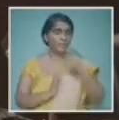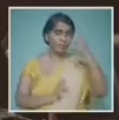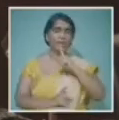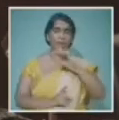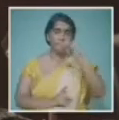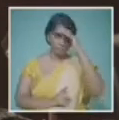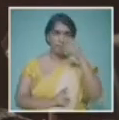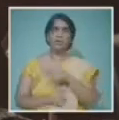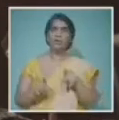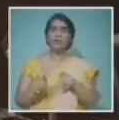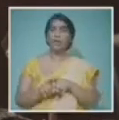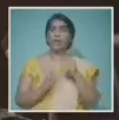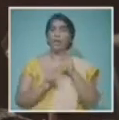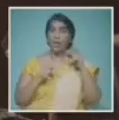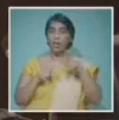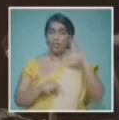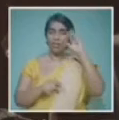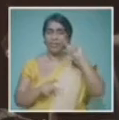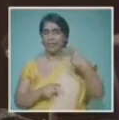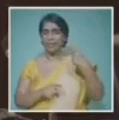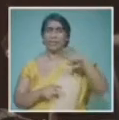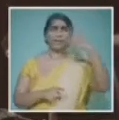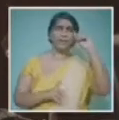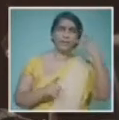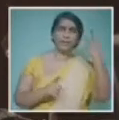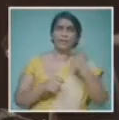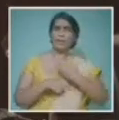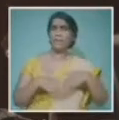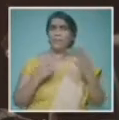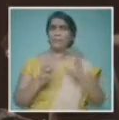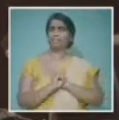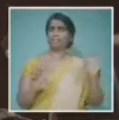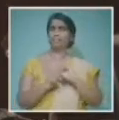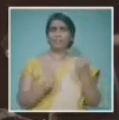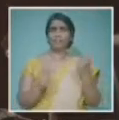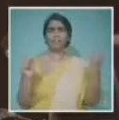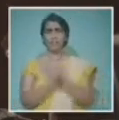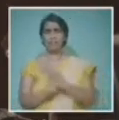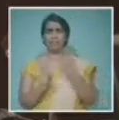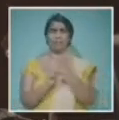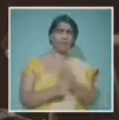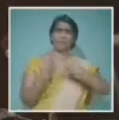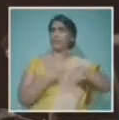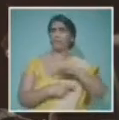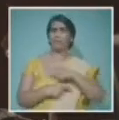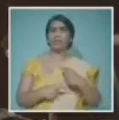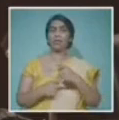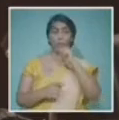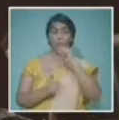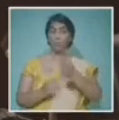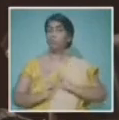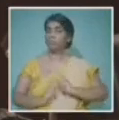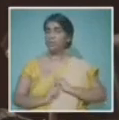තනායකතුමනි අමාත්‍ය දුර අද රැය එකක් එනවා හෙට රැය එකක් එනවා තව ගැසට් එකක් එනවා ගැසට් එක හෙට මාරු කරනවා මෙහෙට මාරු කරනවා ඒ නිසා ස්ථාවර